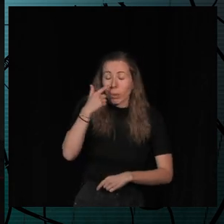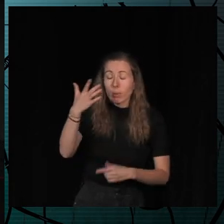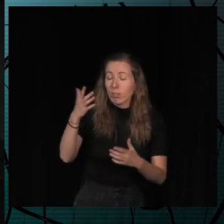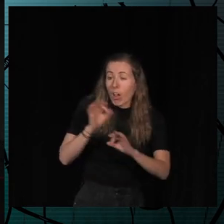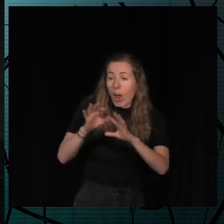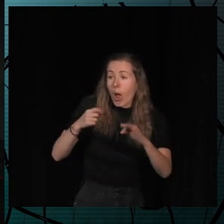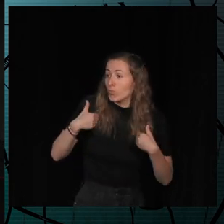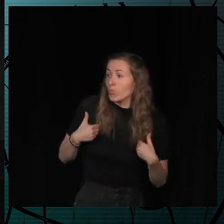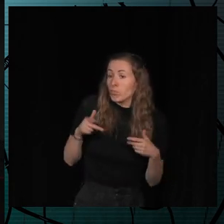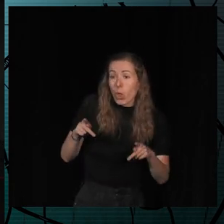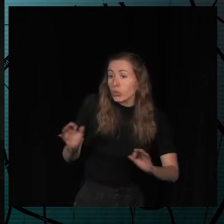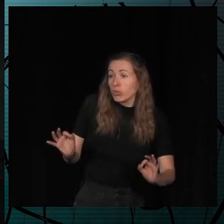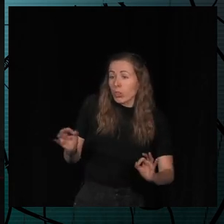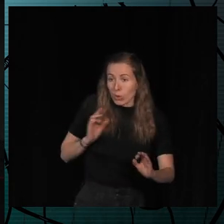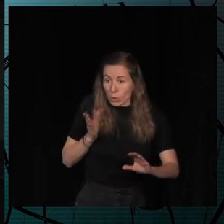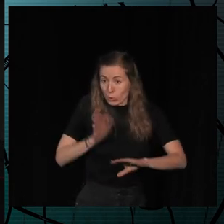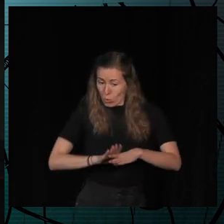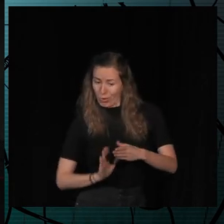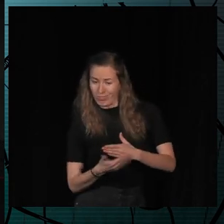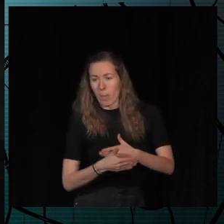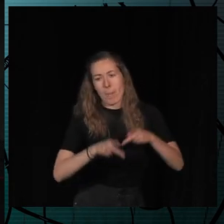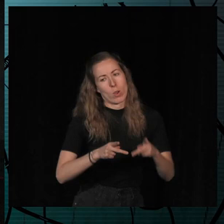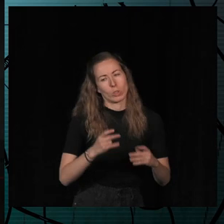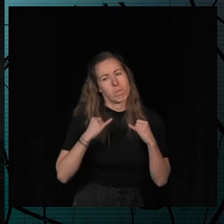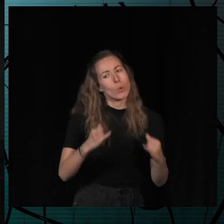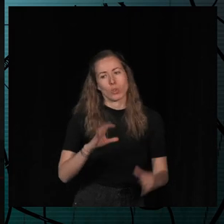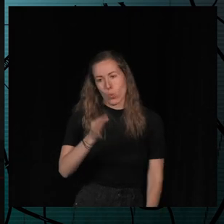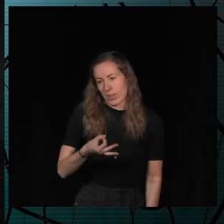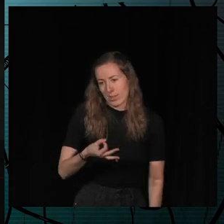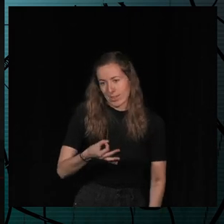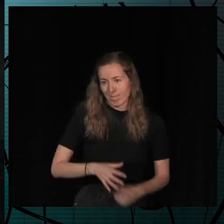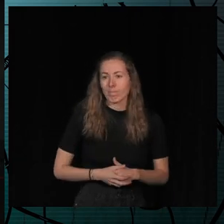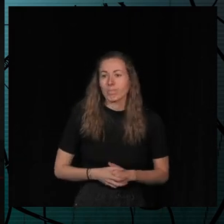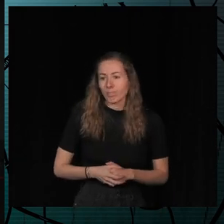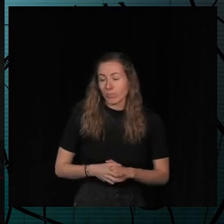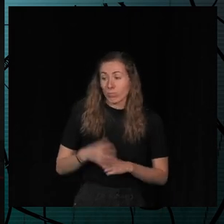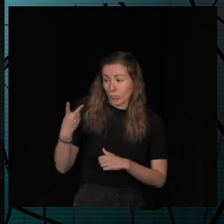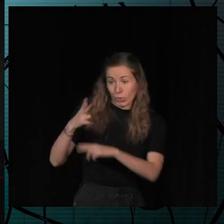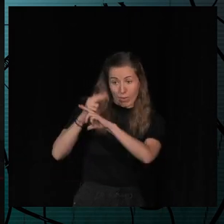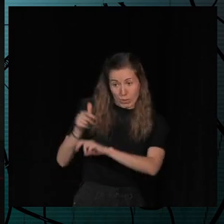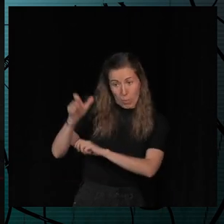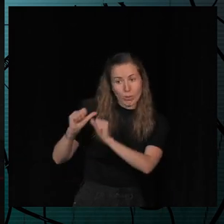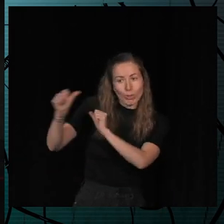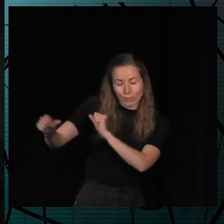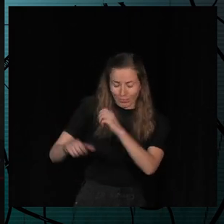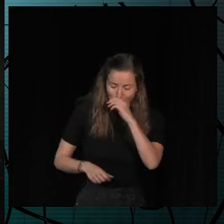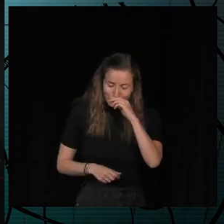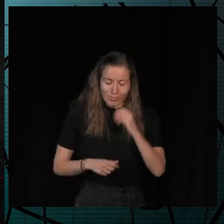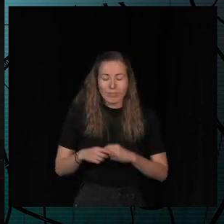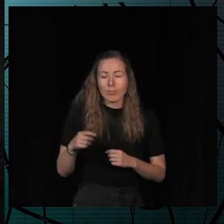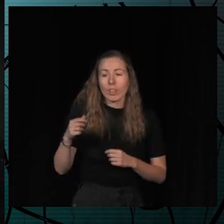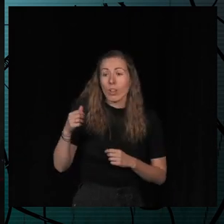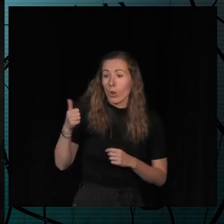pédagogique c'est son sa définition à lui et qu'il dit donc que le la définition du